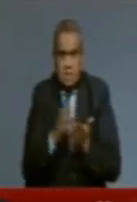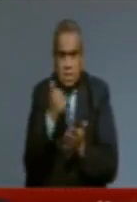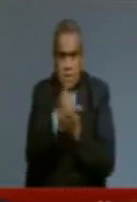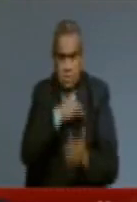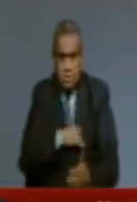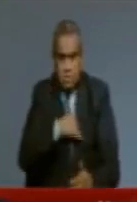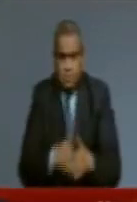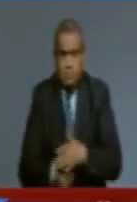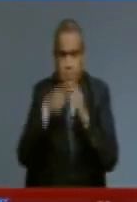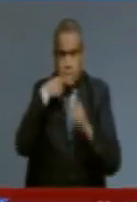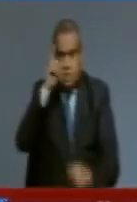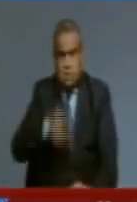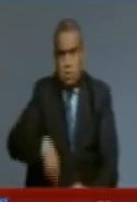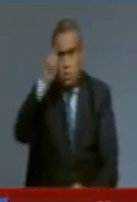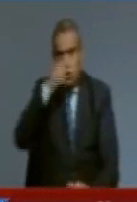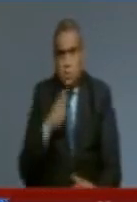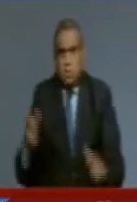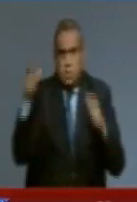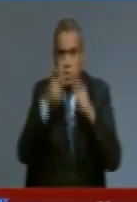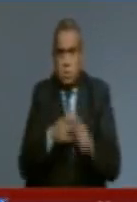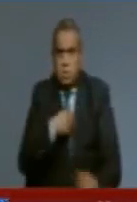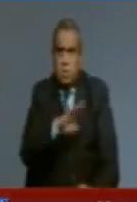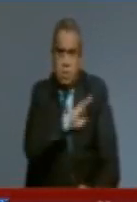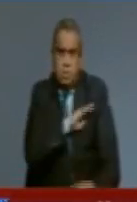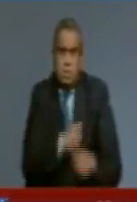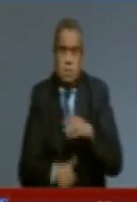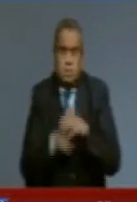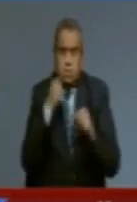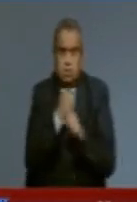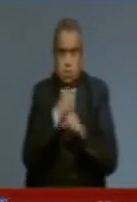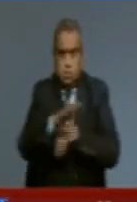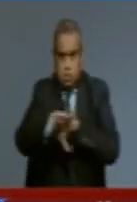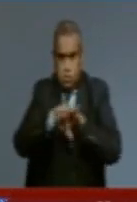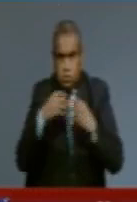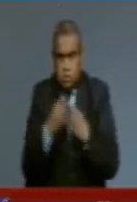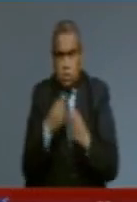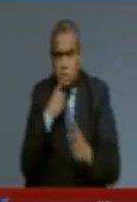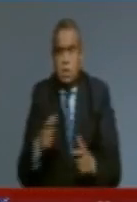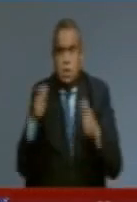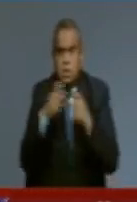اليوم سيخدم في مصلحة تعزيز تعاوننا وتحسين